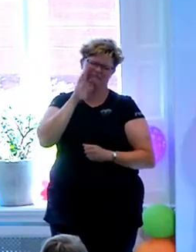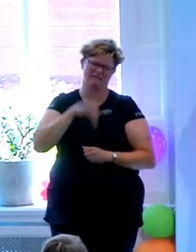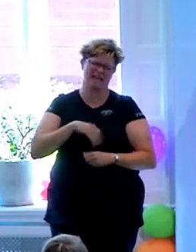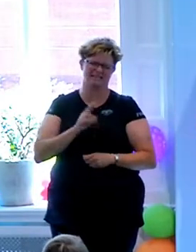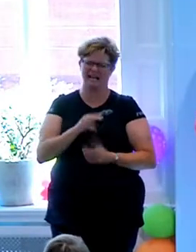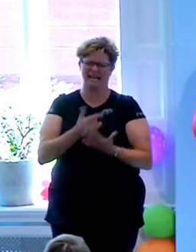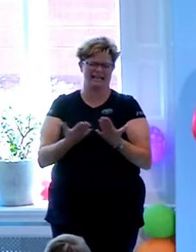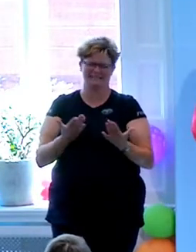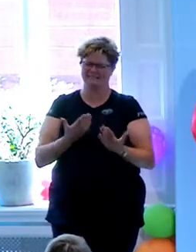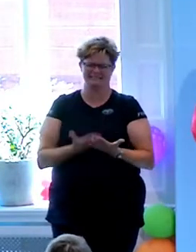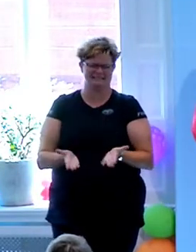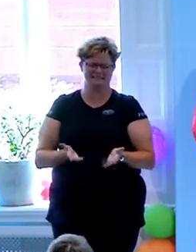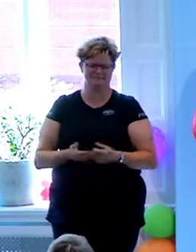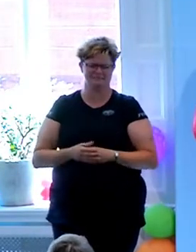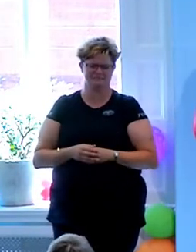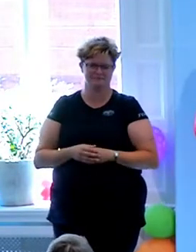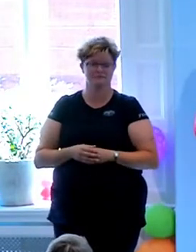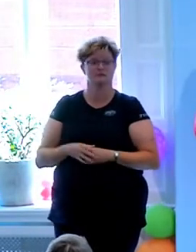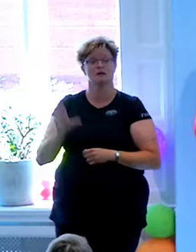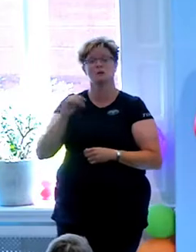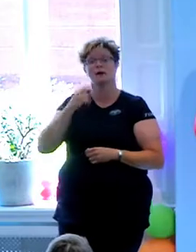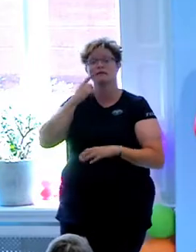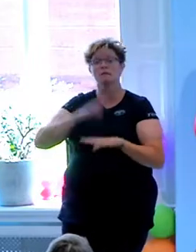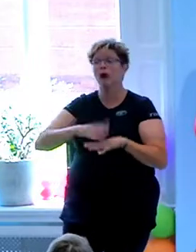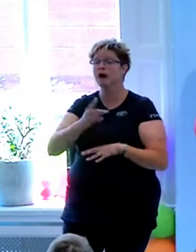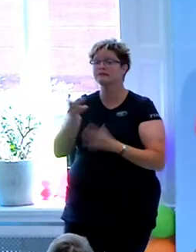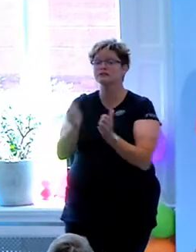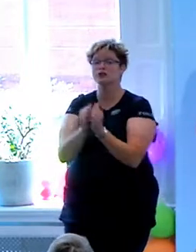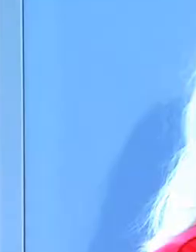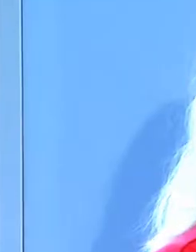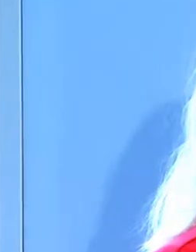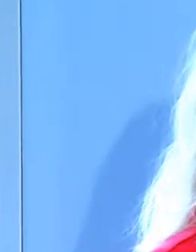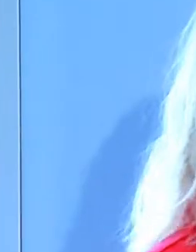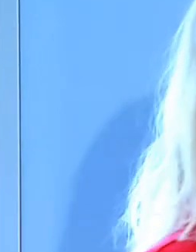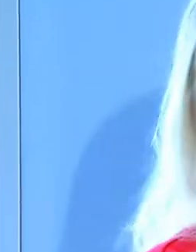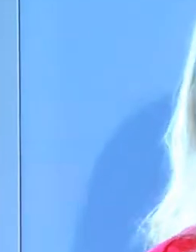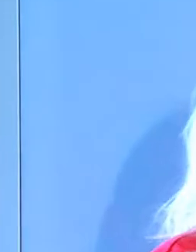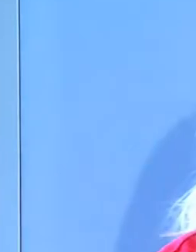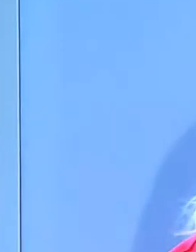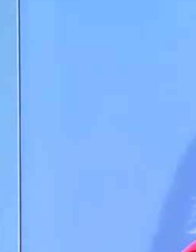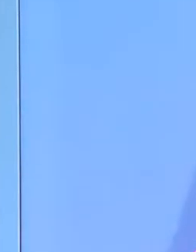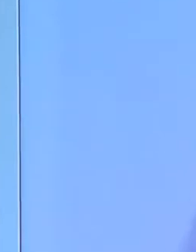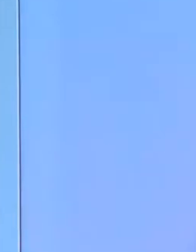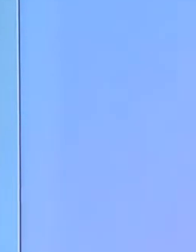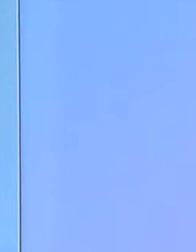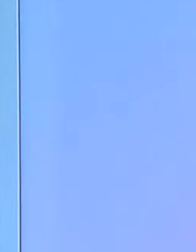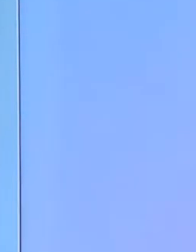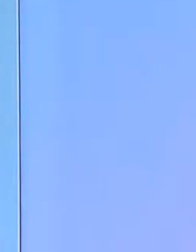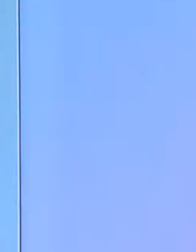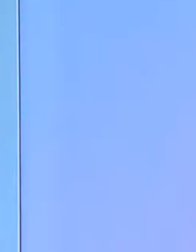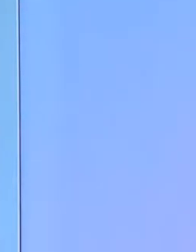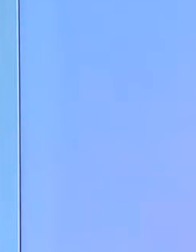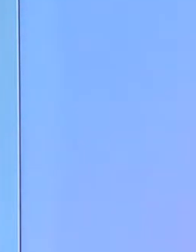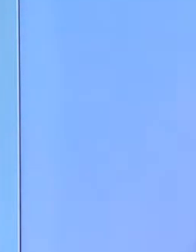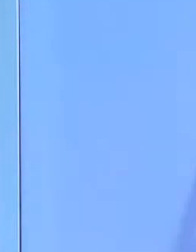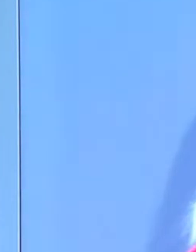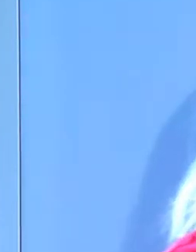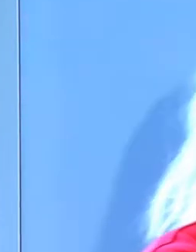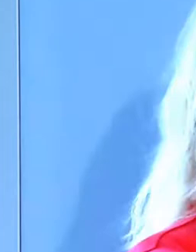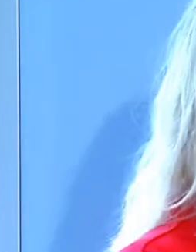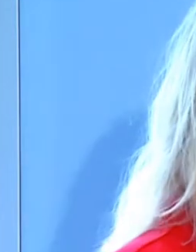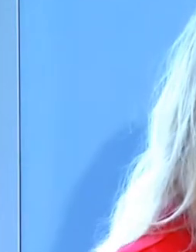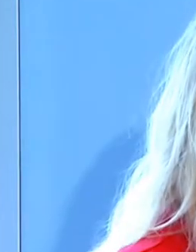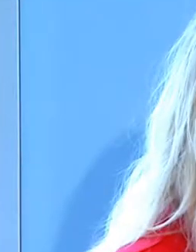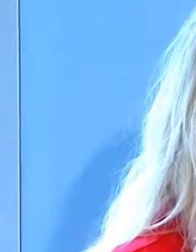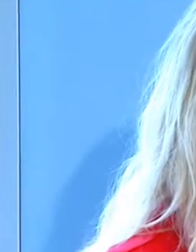inte den. Och det är just det när man ska tänka på andra saker än just det ekonomiska. Det är klart att man pratar träningstider, man pratar vilken typ